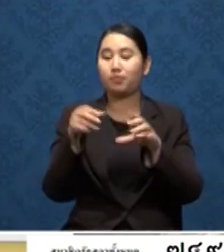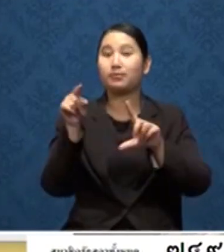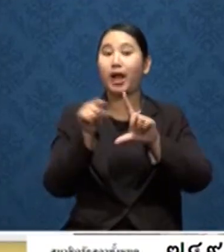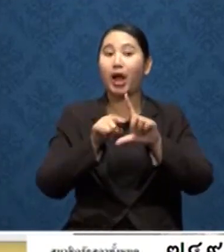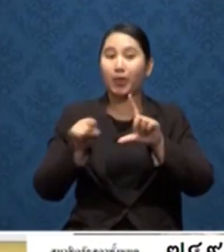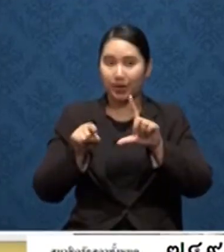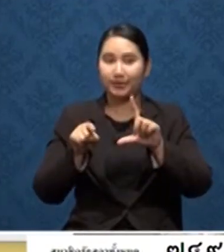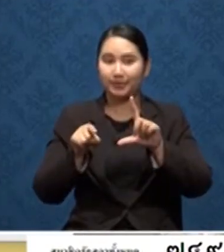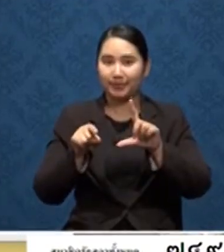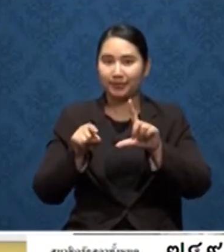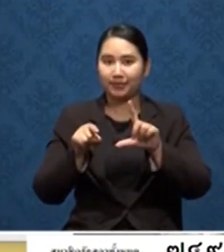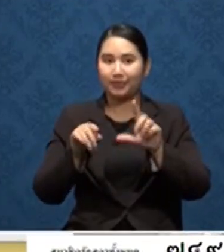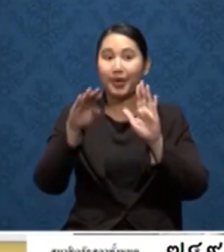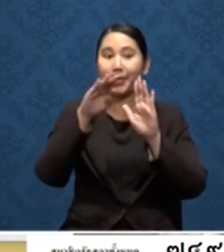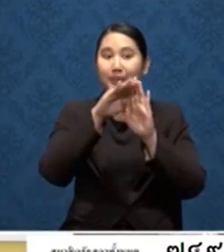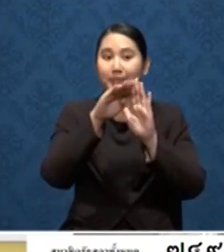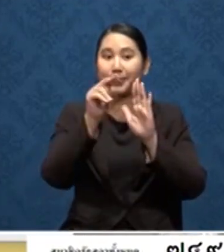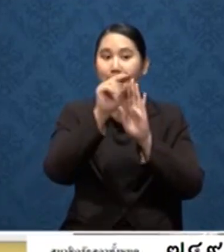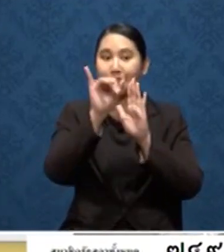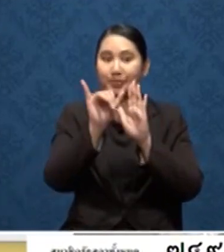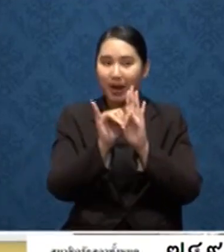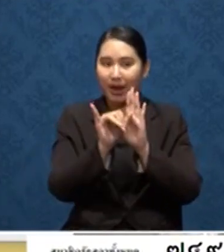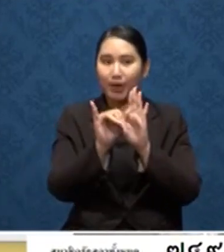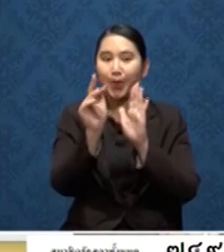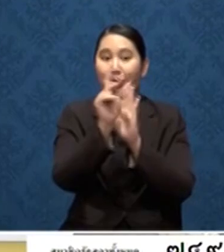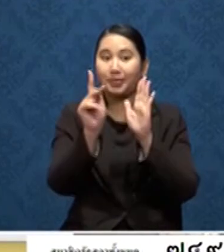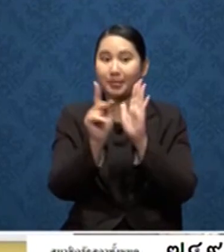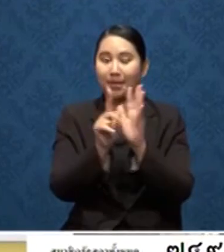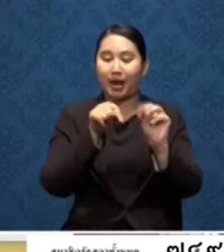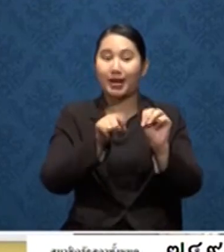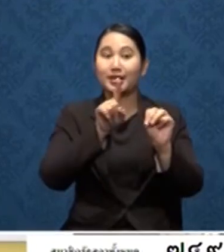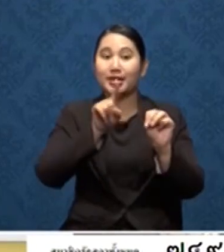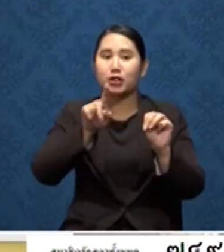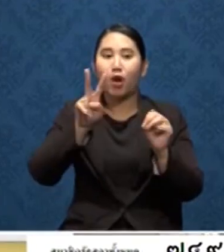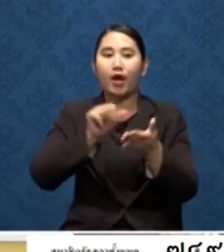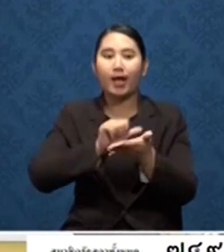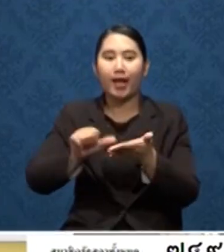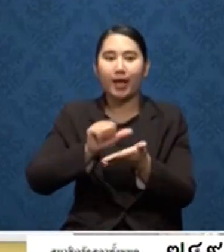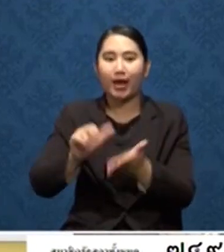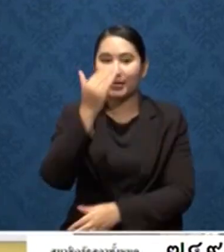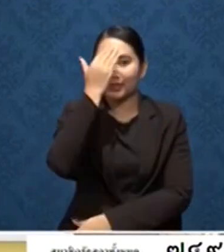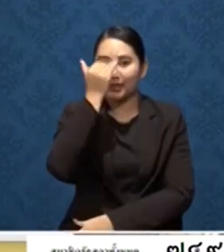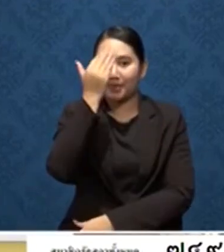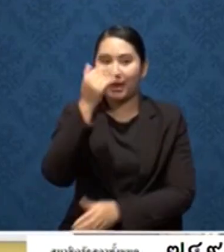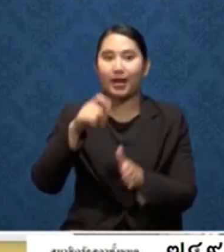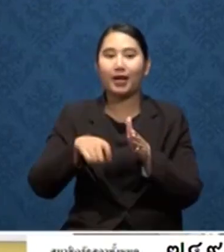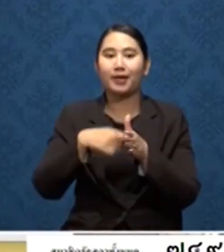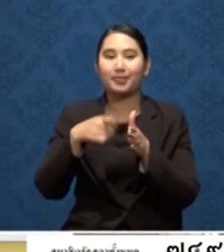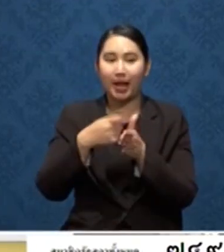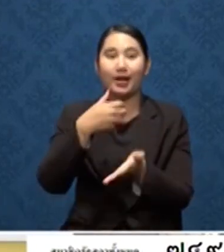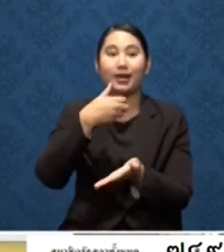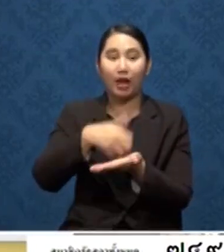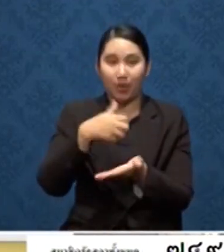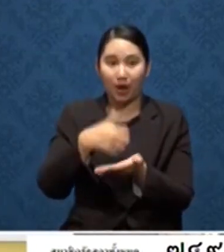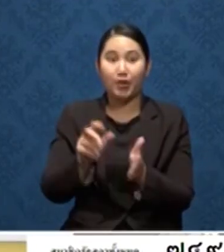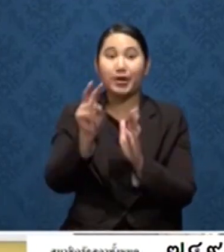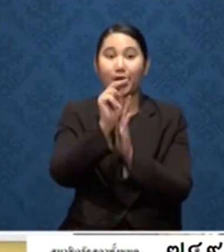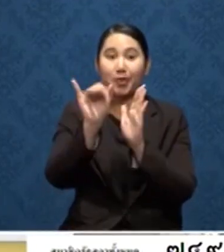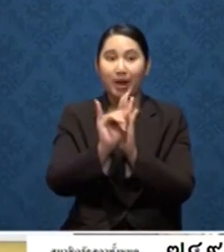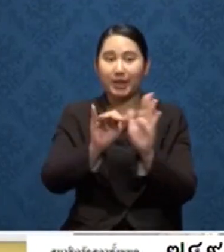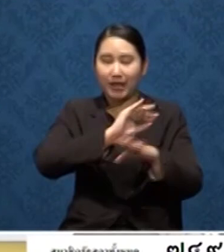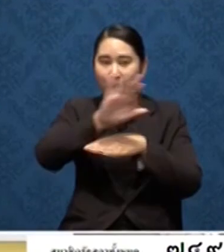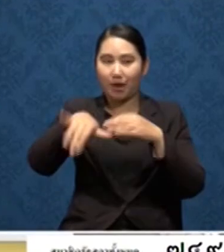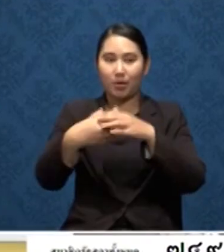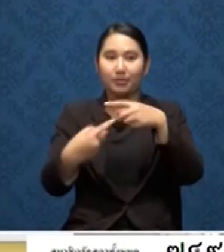ได้มีการบรรจุนโยบายในการแก้ไขกฎหมายอาญามา 1 2นั้นเป็นหนึ่งใน 300นโยบายที่เราได้สื่อสารกับพี่ของประชา